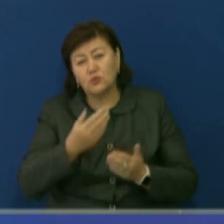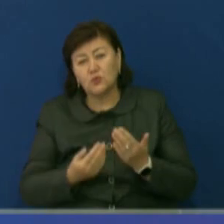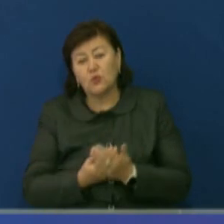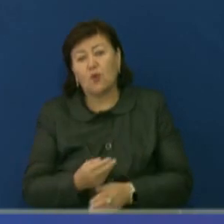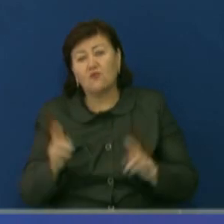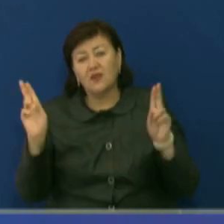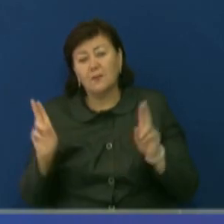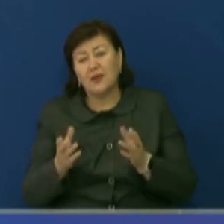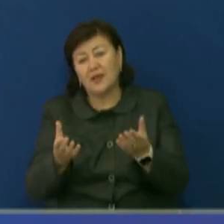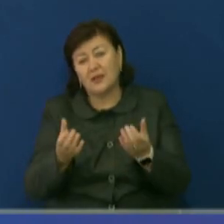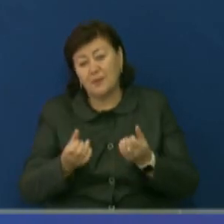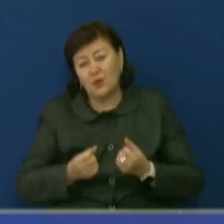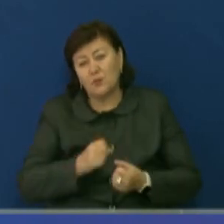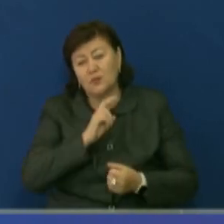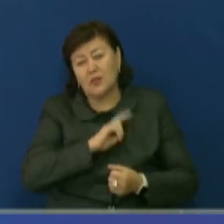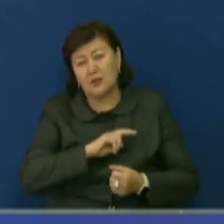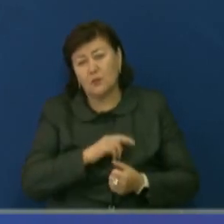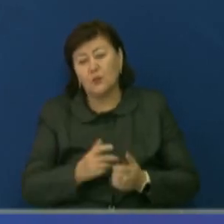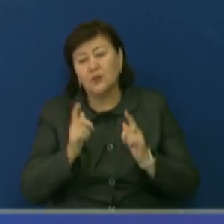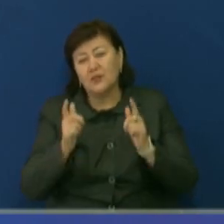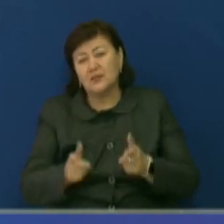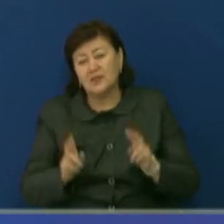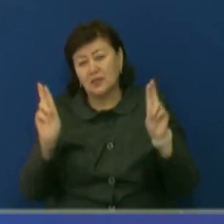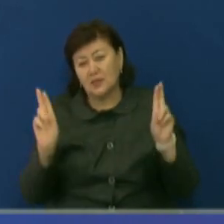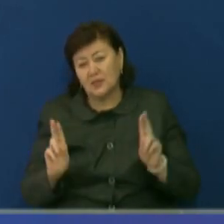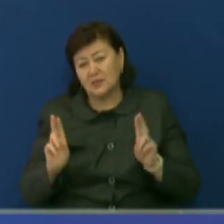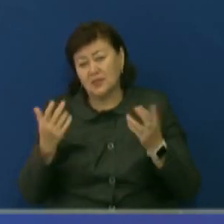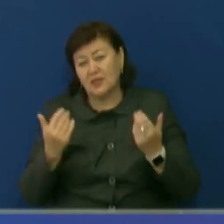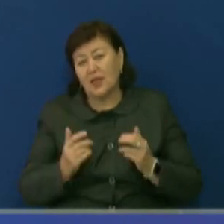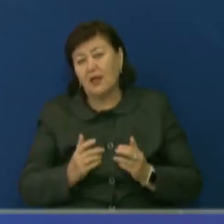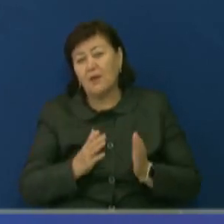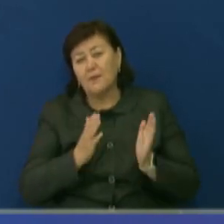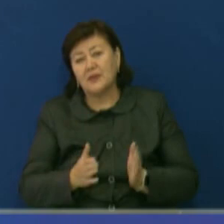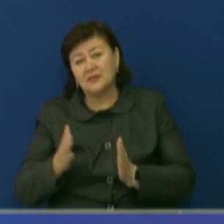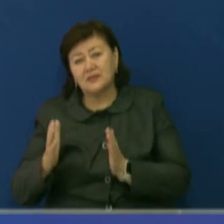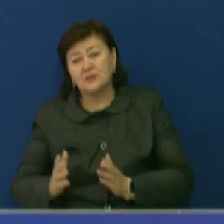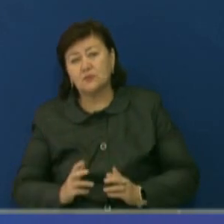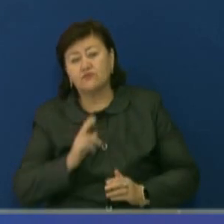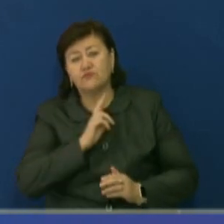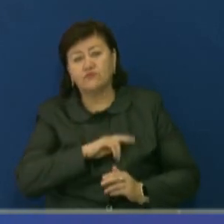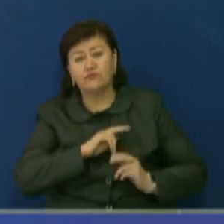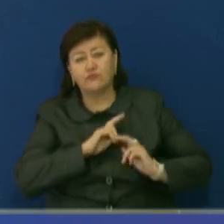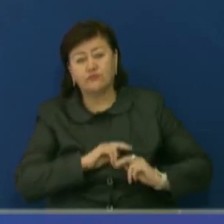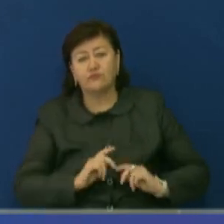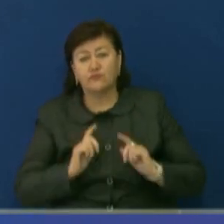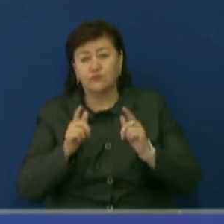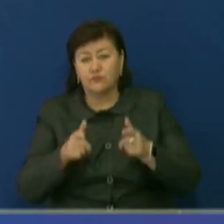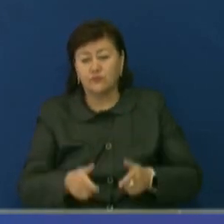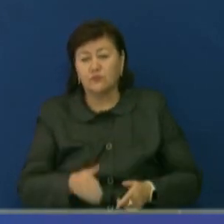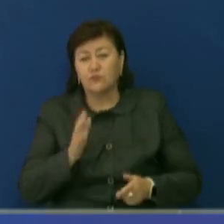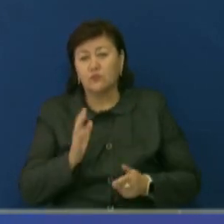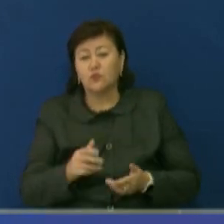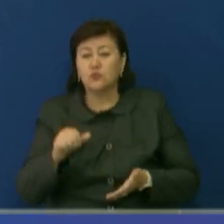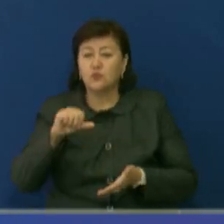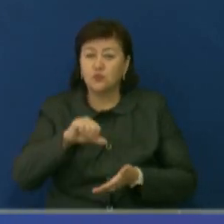приема на работу педагогов. Согласно введенным нормам, теперь процесс трудоустройства будет проводиться коллегиально с участием членов коллектива